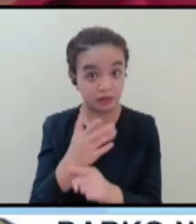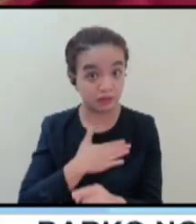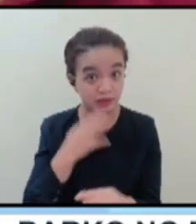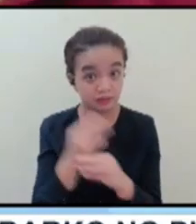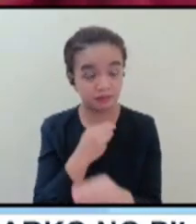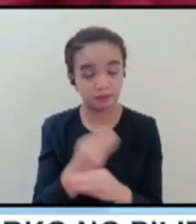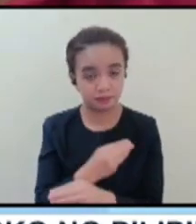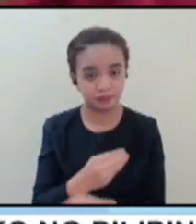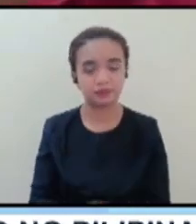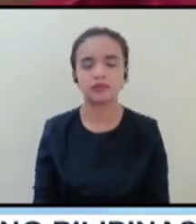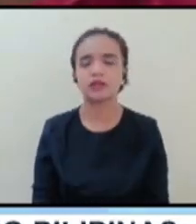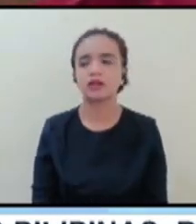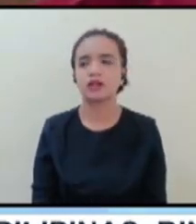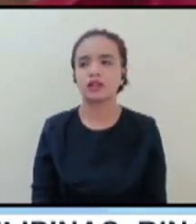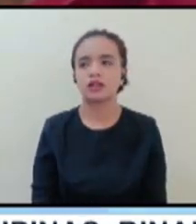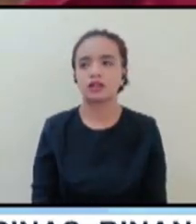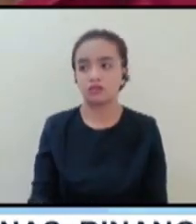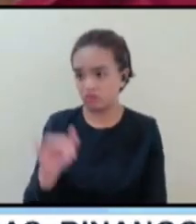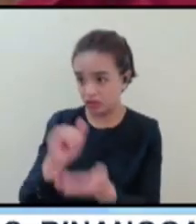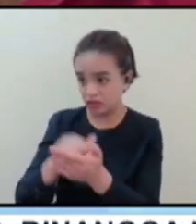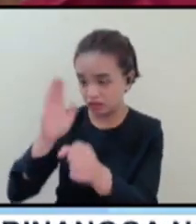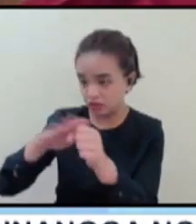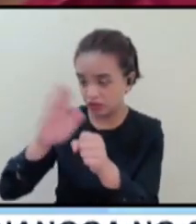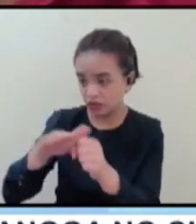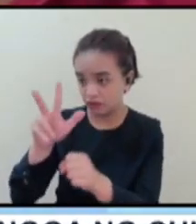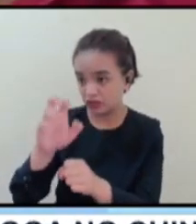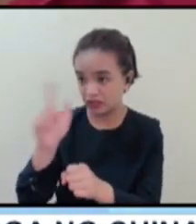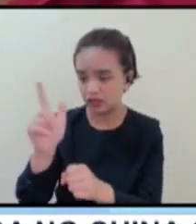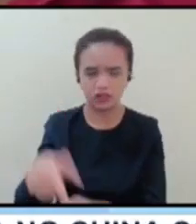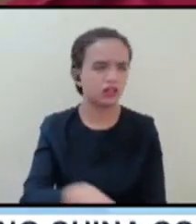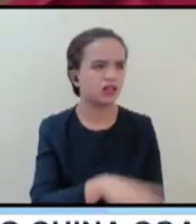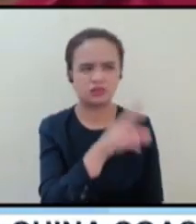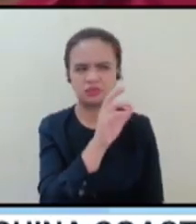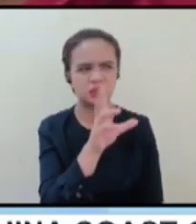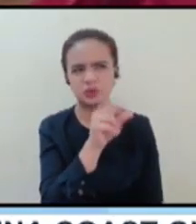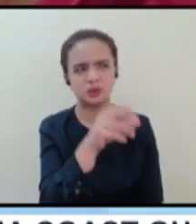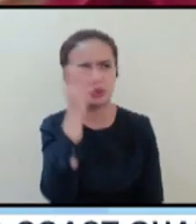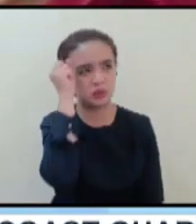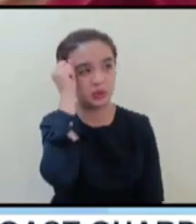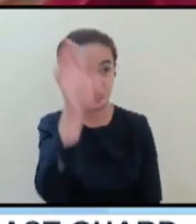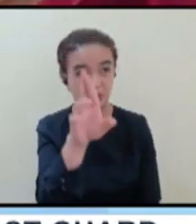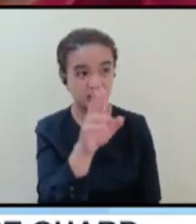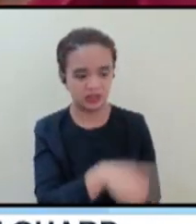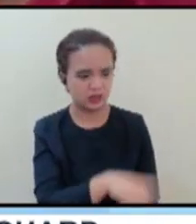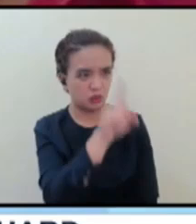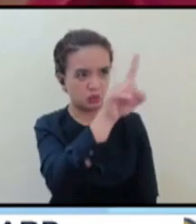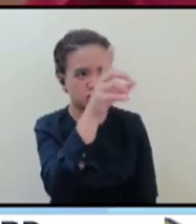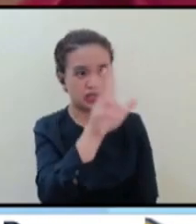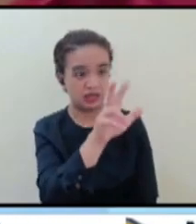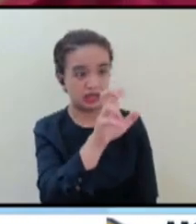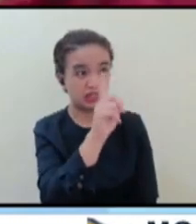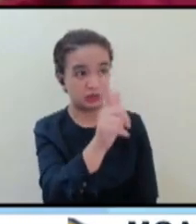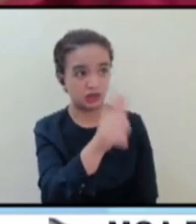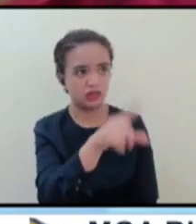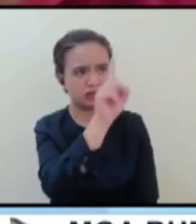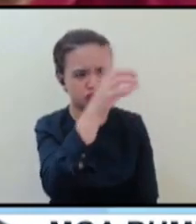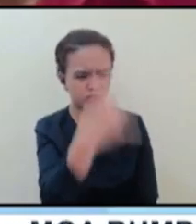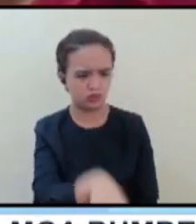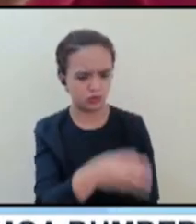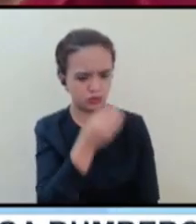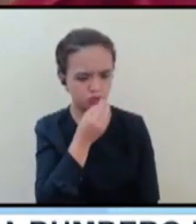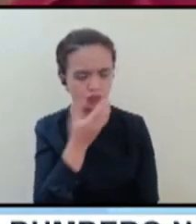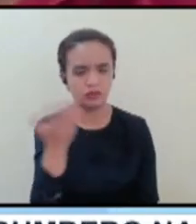Ano? Sabi ko, kasya ba yung 320 sa inyo? Sabi niya, ako sir, yan pong 320 na yun, isang kainan lang yan. So